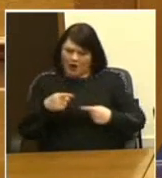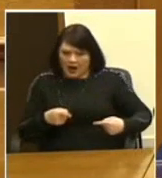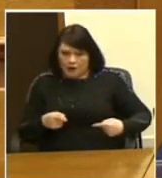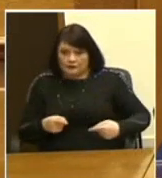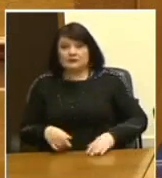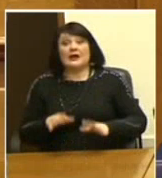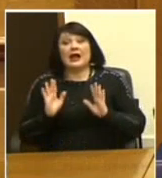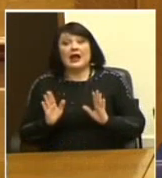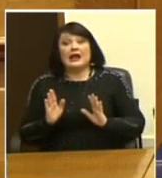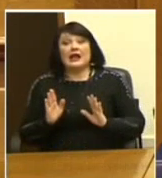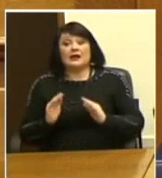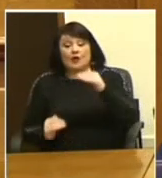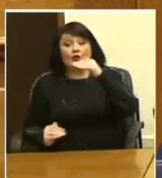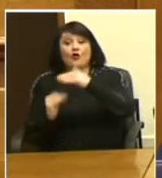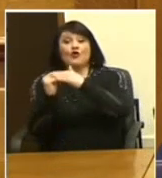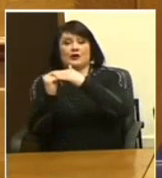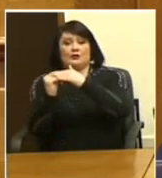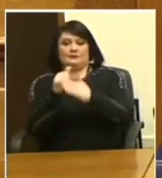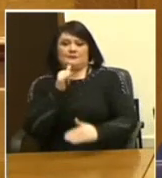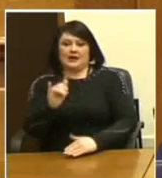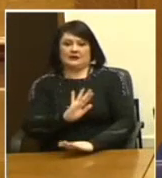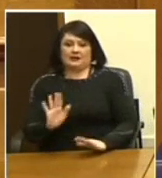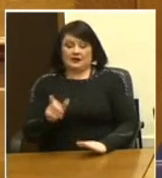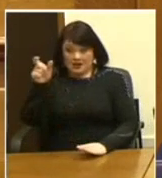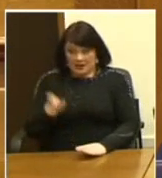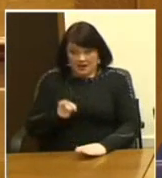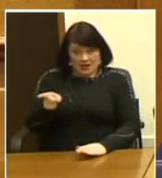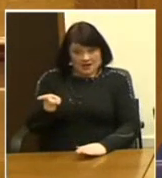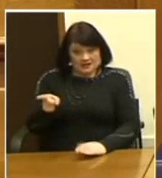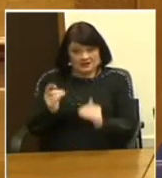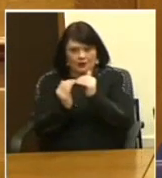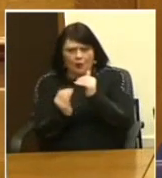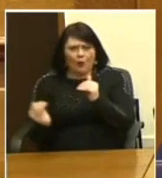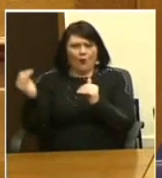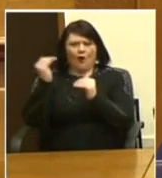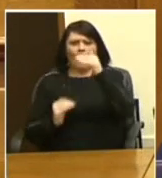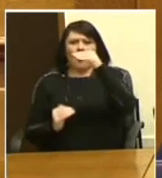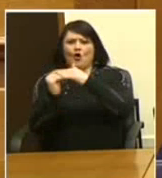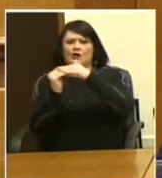πάντοτε υπήρχε ένα όριο. Εσείς το όριο αυτό το έχετε ξεπεράσει.